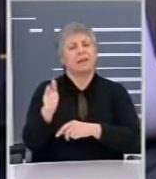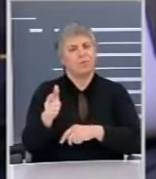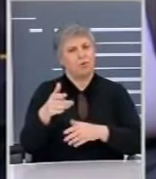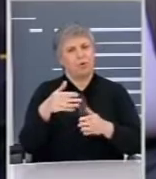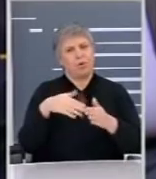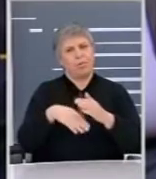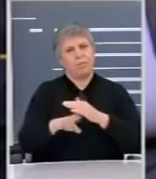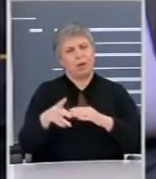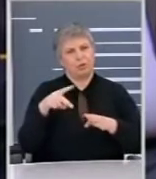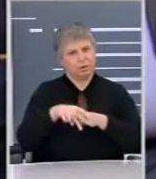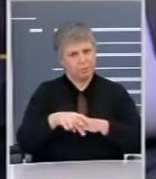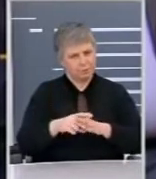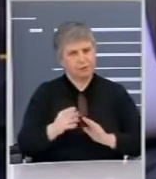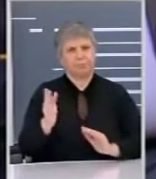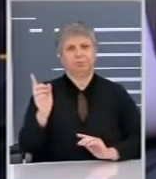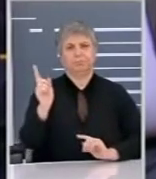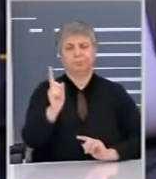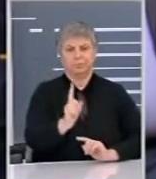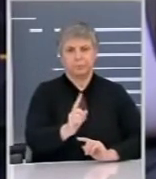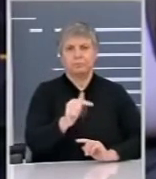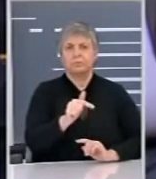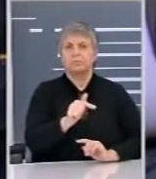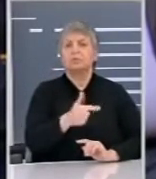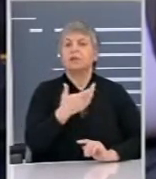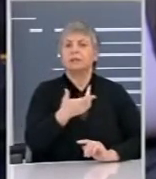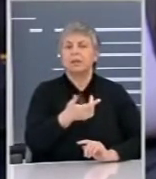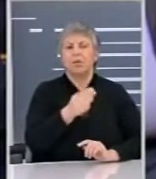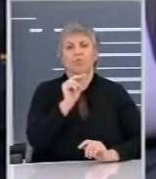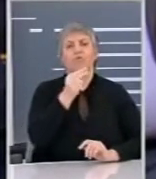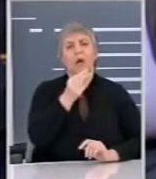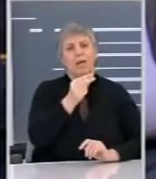και μετά από ερώτηση του βουλευτή ΣΥΡΙΖΑ κ. Σαντορινιού.